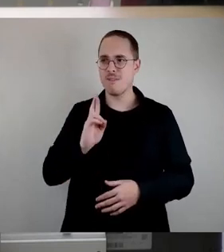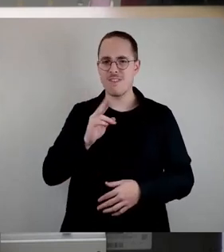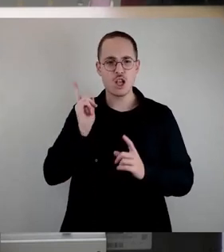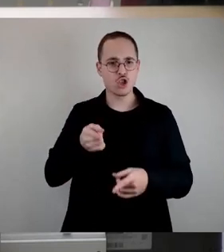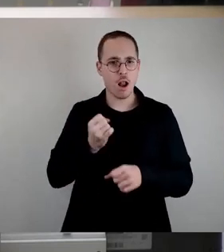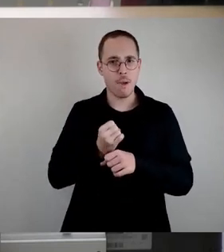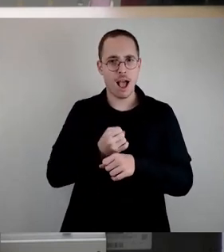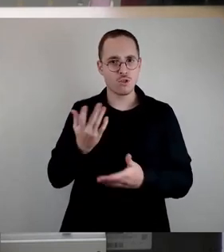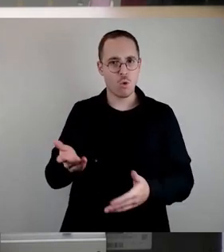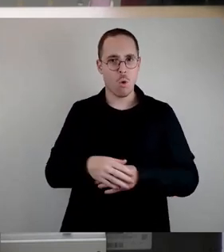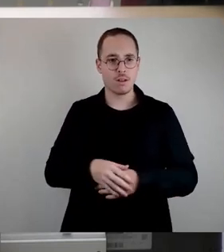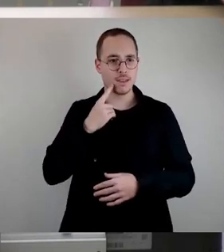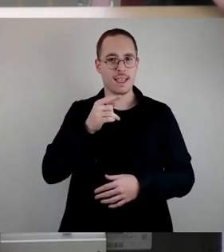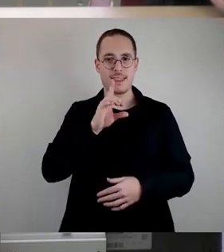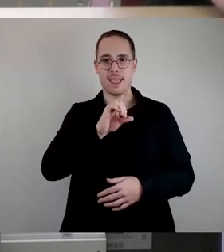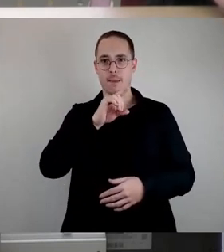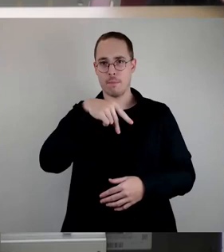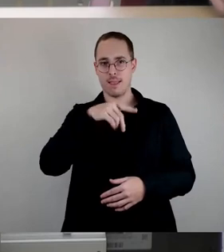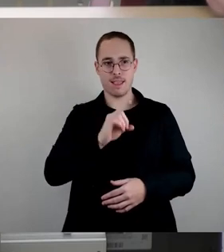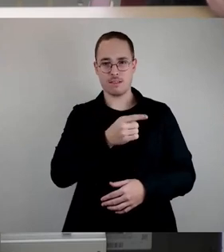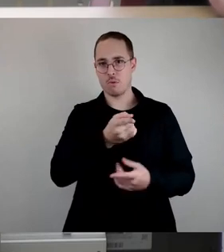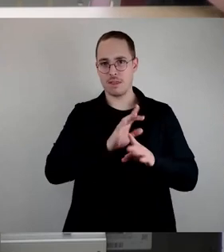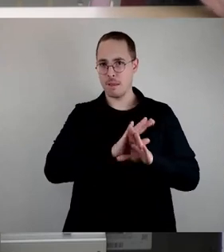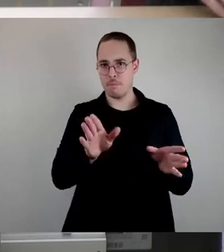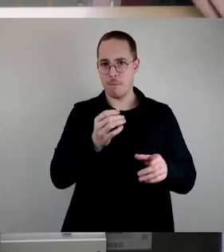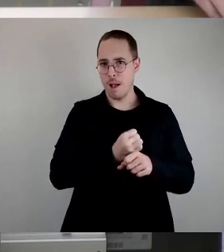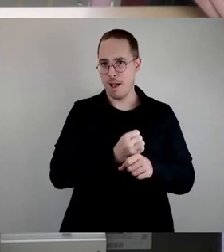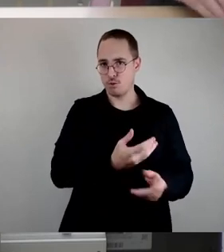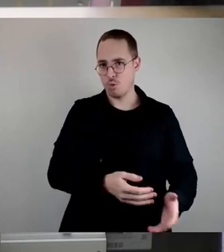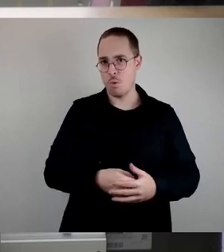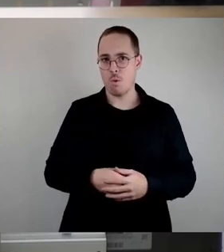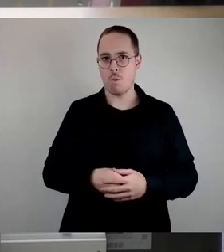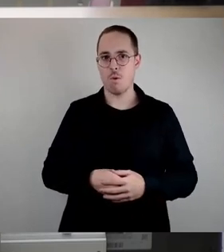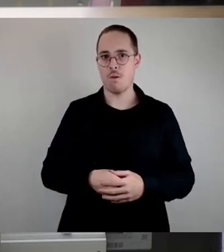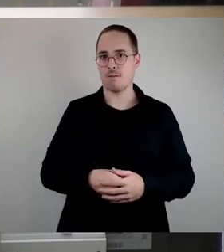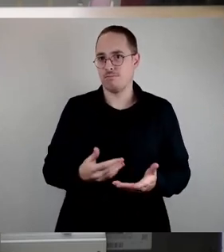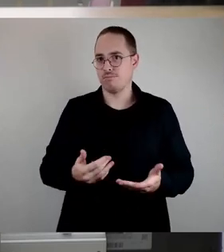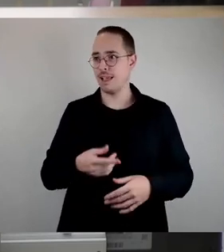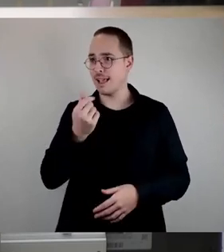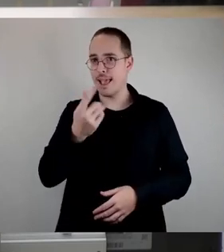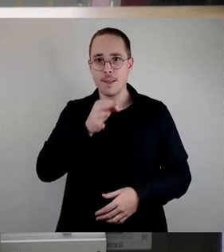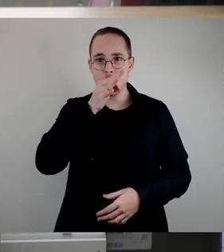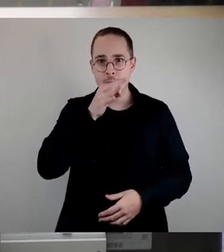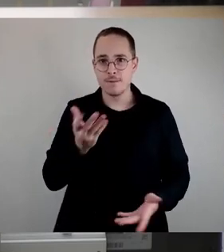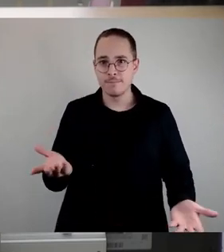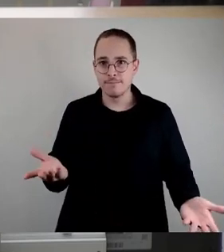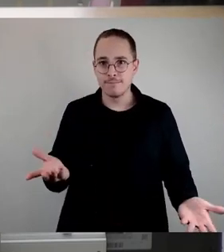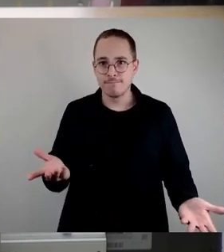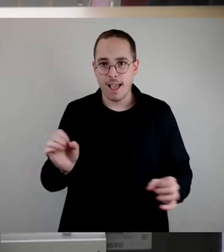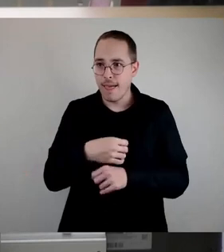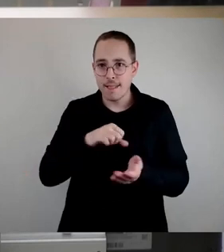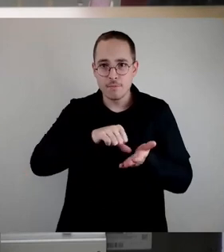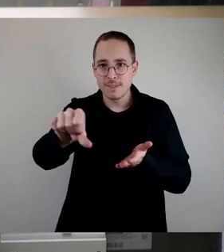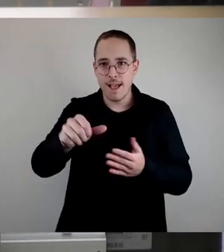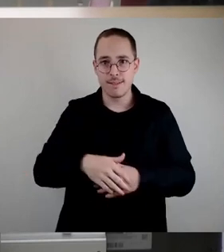mehr laufen und über den städtischen Haushalt auch nicht. Also, es ist kein Geld da für eine Fähre. Wir haben das